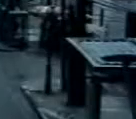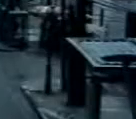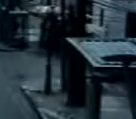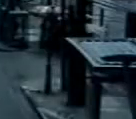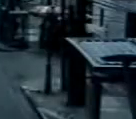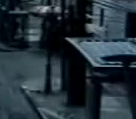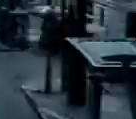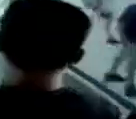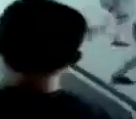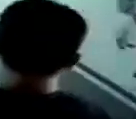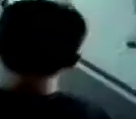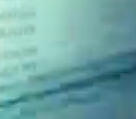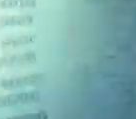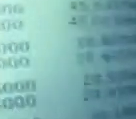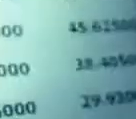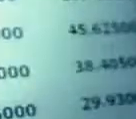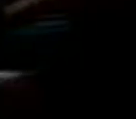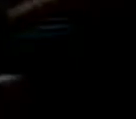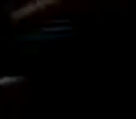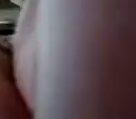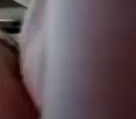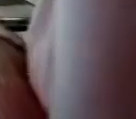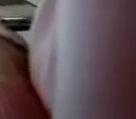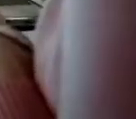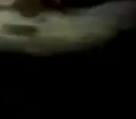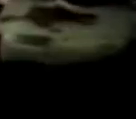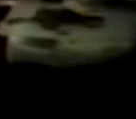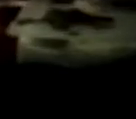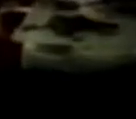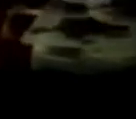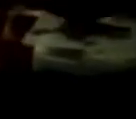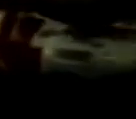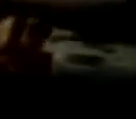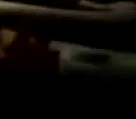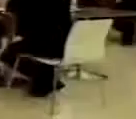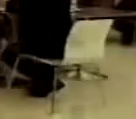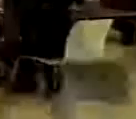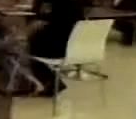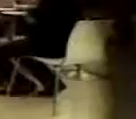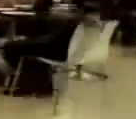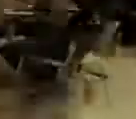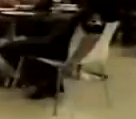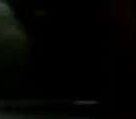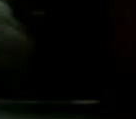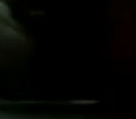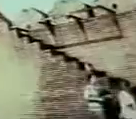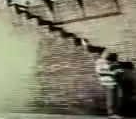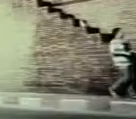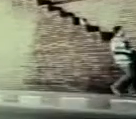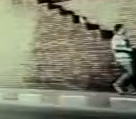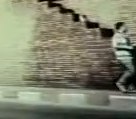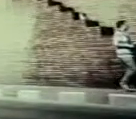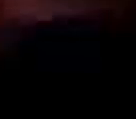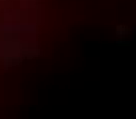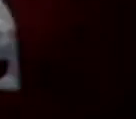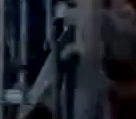ชุมชนเมืองดินแดนในฝันของใครหลายคนด้วยคาดหวังว่าเมืองคือพื้นที่แห่งการแสวงหาโอกาสของชีวิตไม่ว่าจะเป็นการศึก